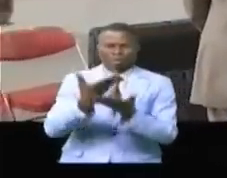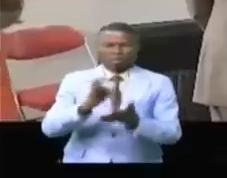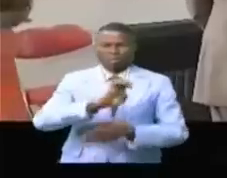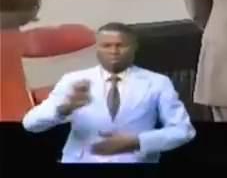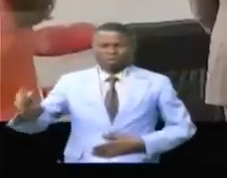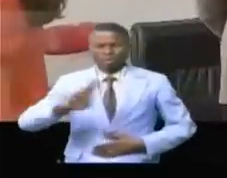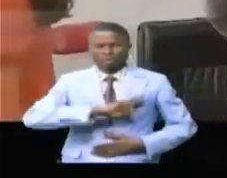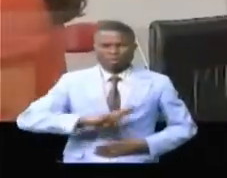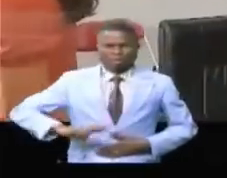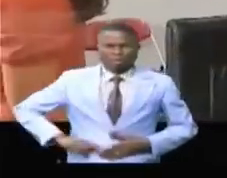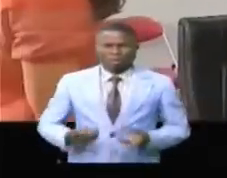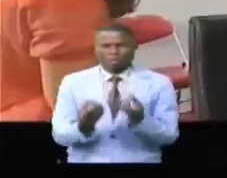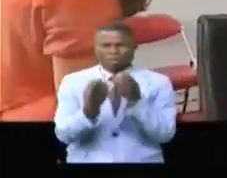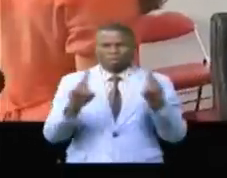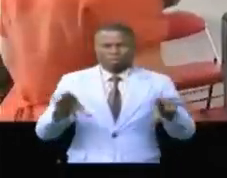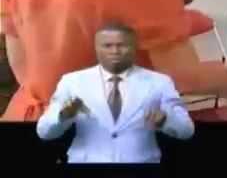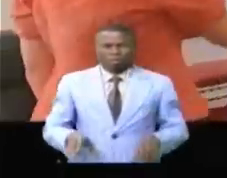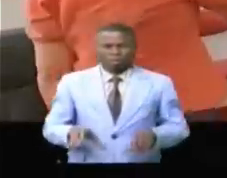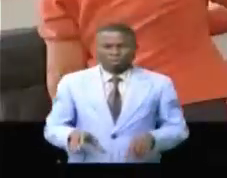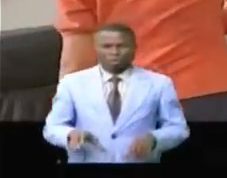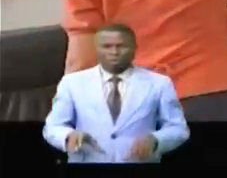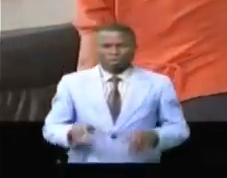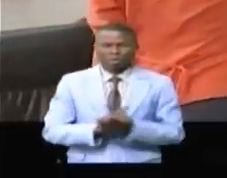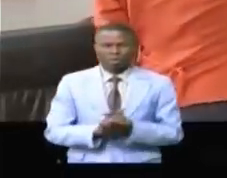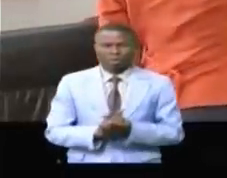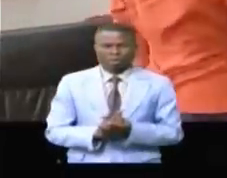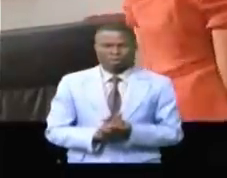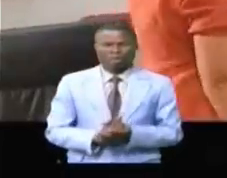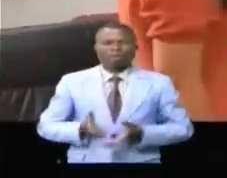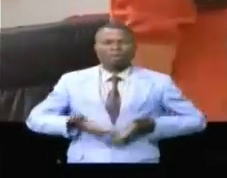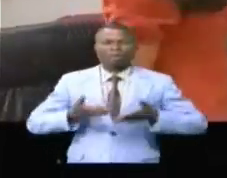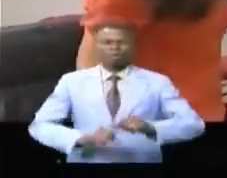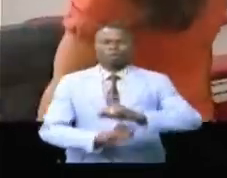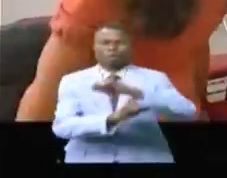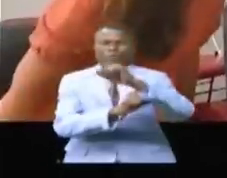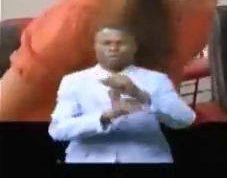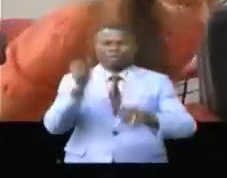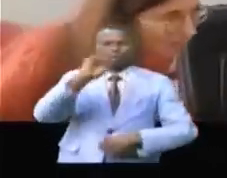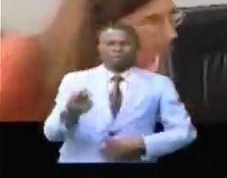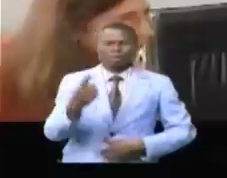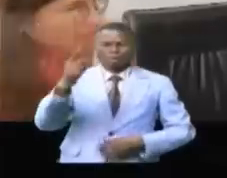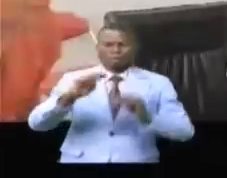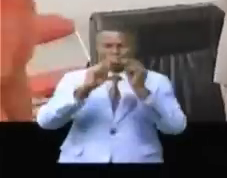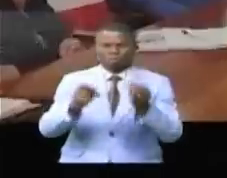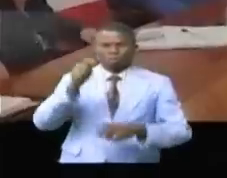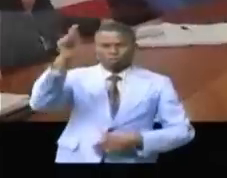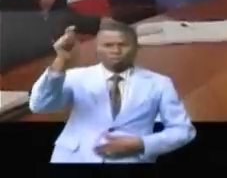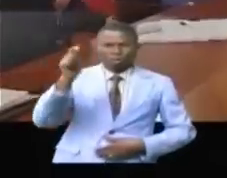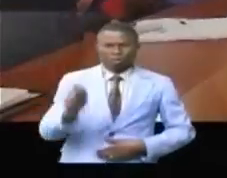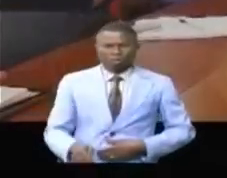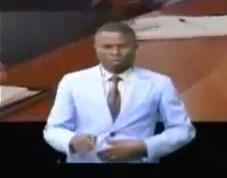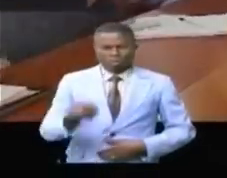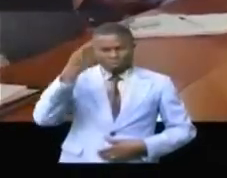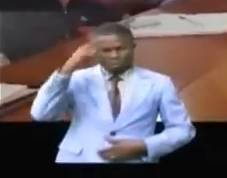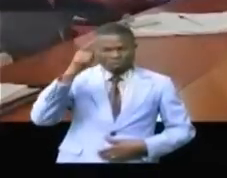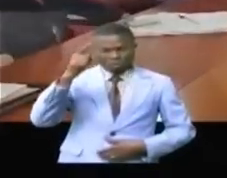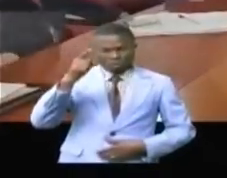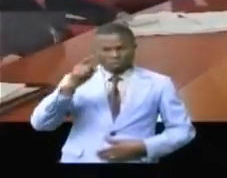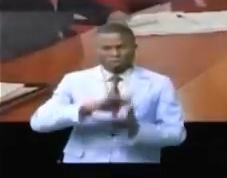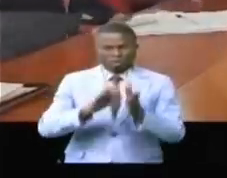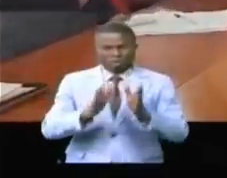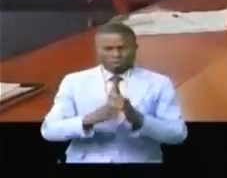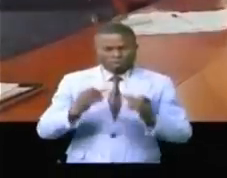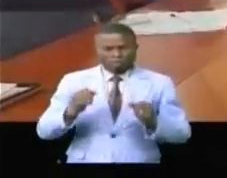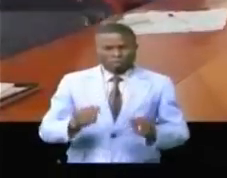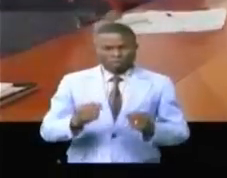de la République démocratique du Congo. Elle propose de soutenir la 31e brigade de FRDC pour la rendre plus